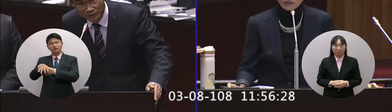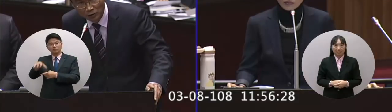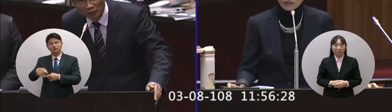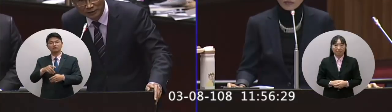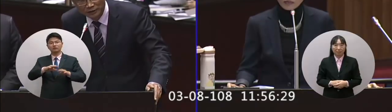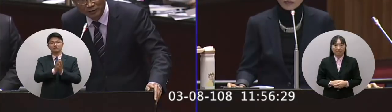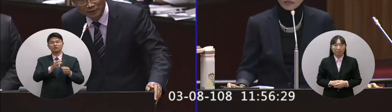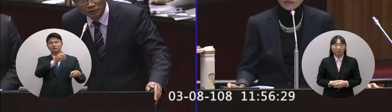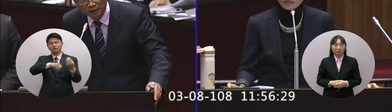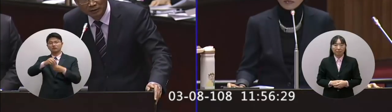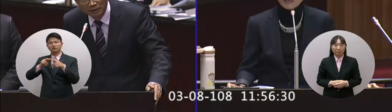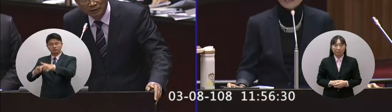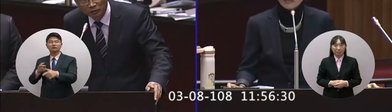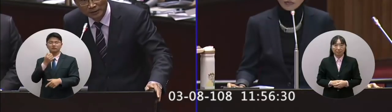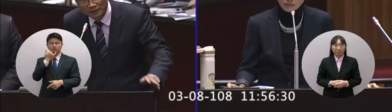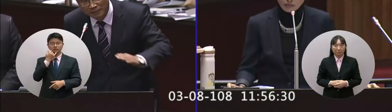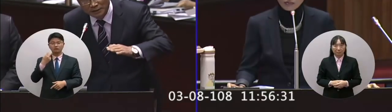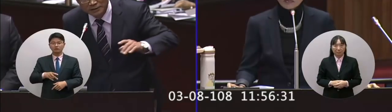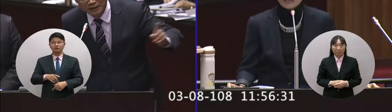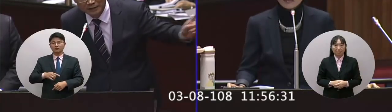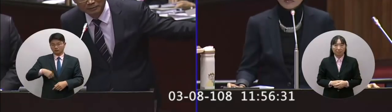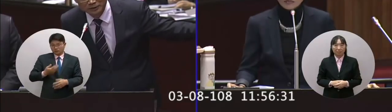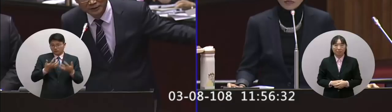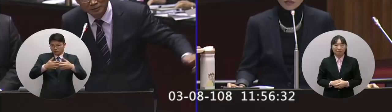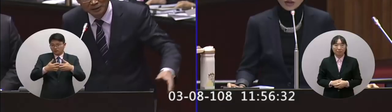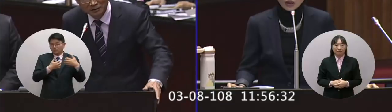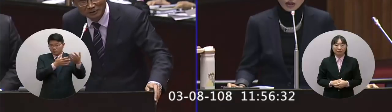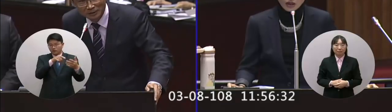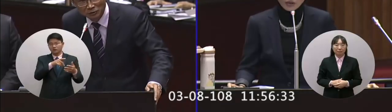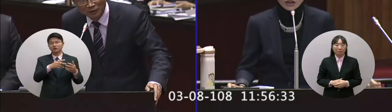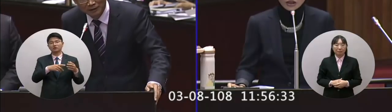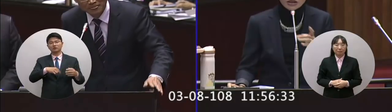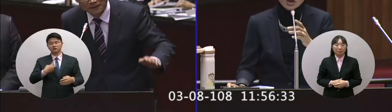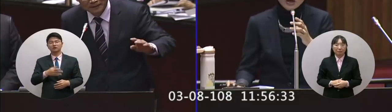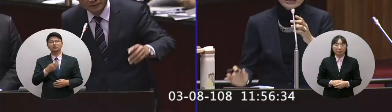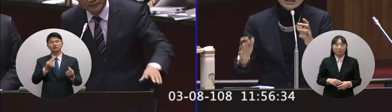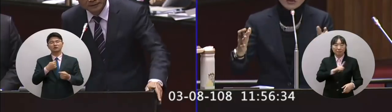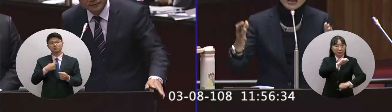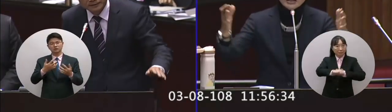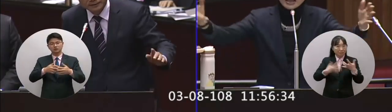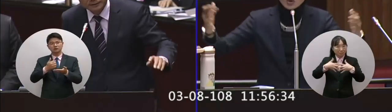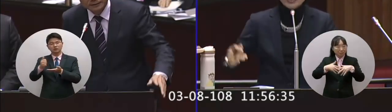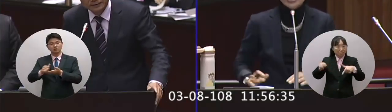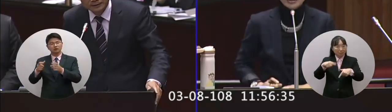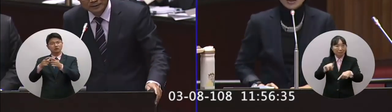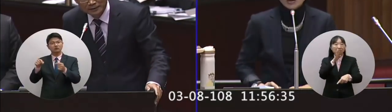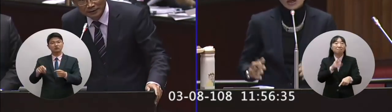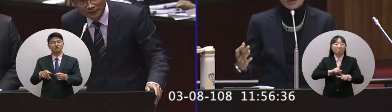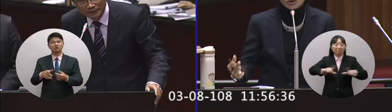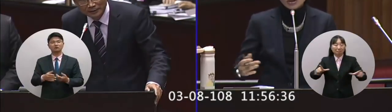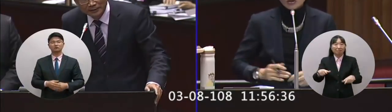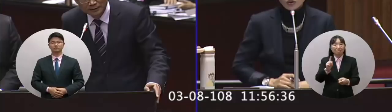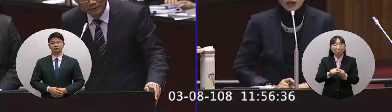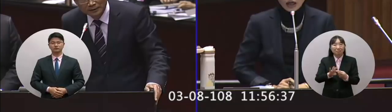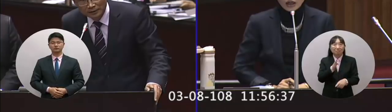委员特别报告，自动化机械化更重要。我们现在美生菜不是也有卖到日本？主要 的自动化机械化，还是爱大片也叫我发